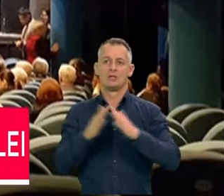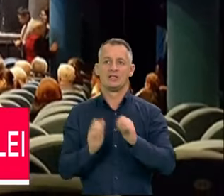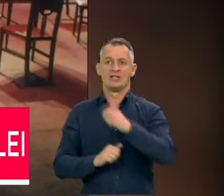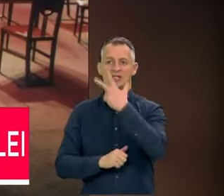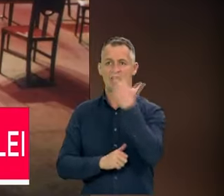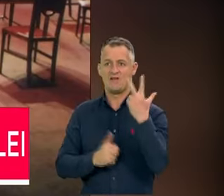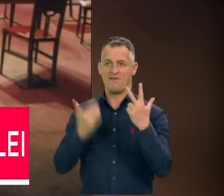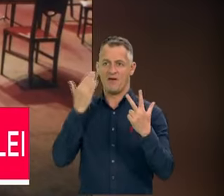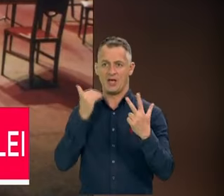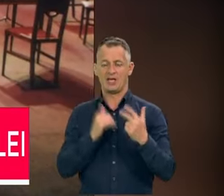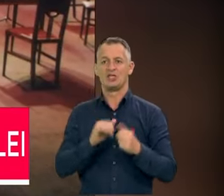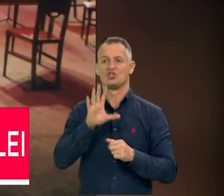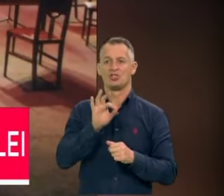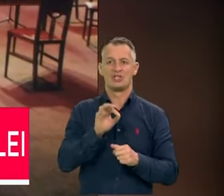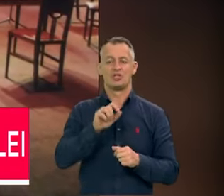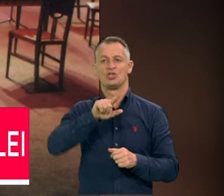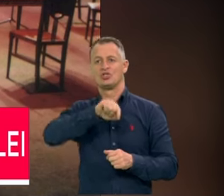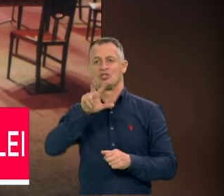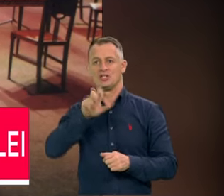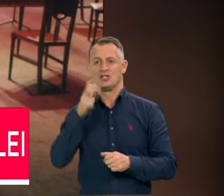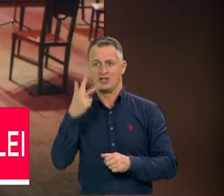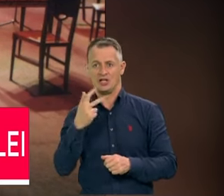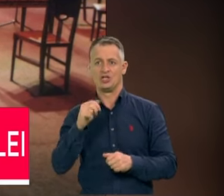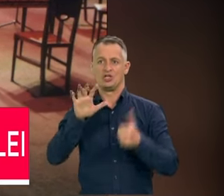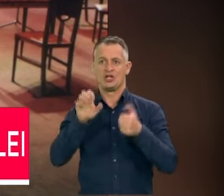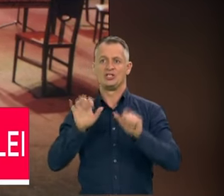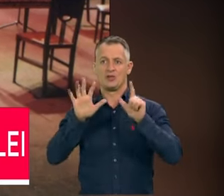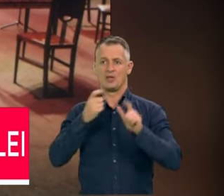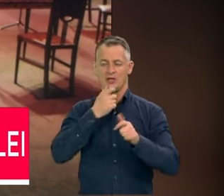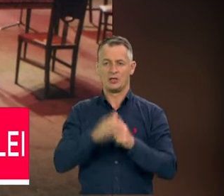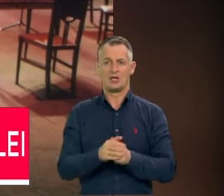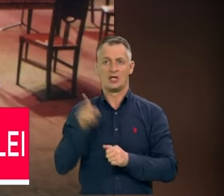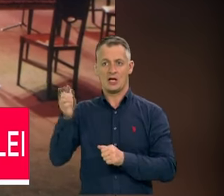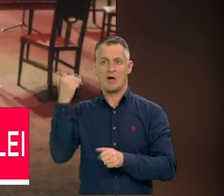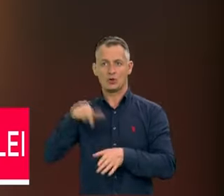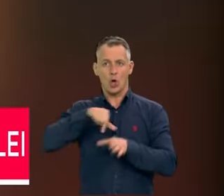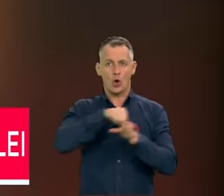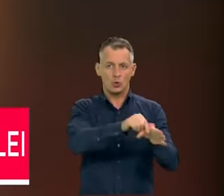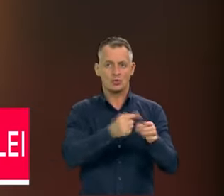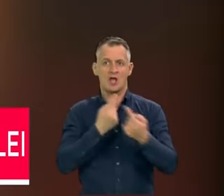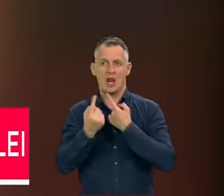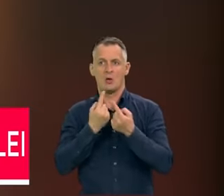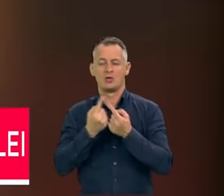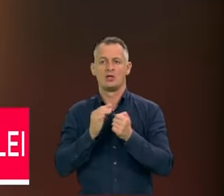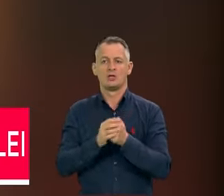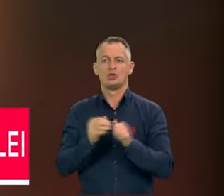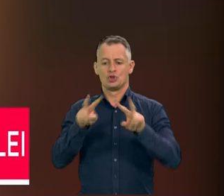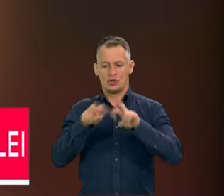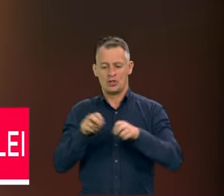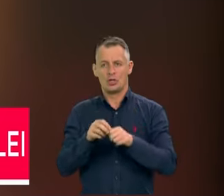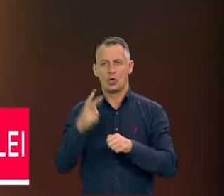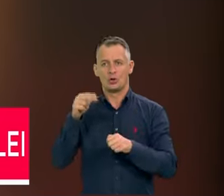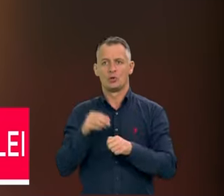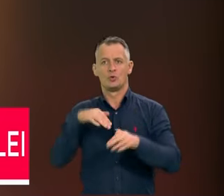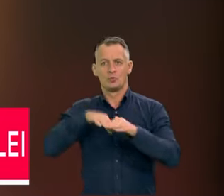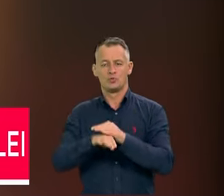trei femei cu vârste de 50 53 și 67 de ani ele au fost duse la audieri și cercetările continuă sub supravegherea